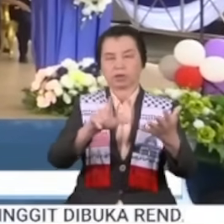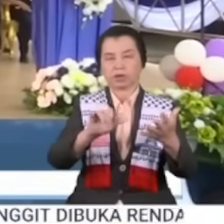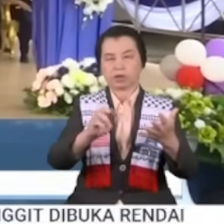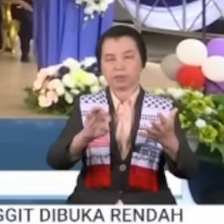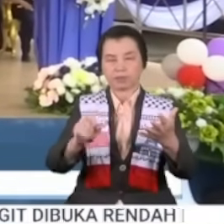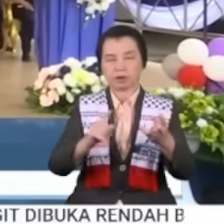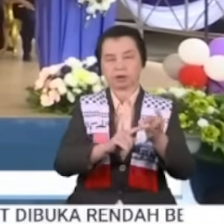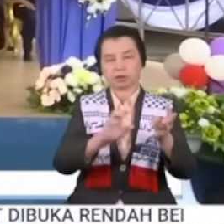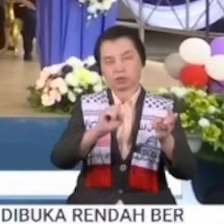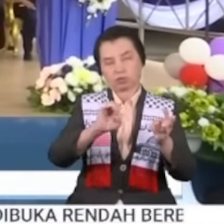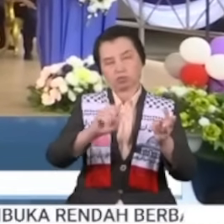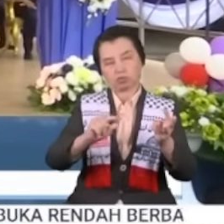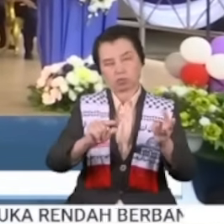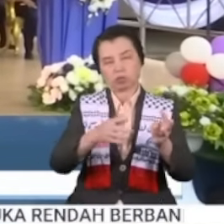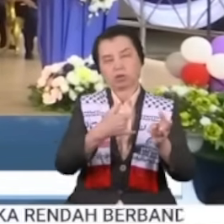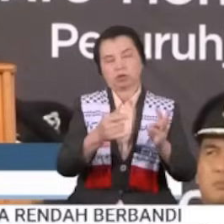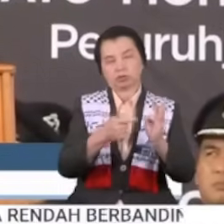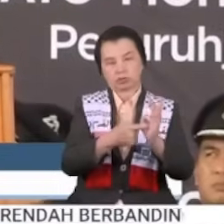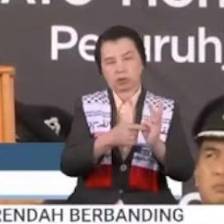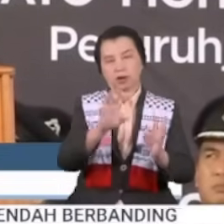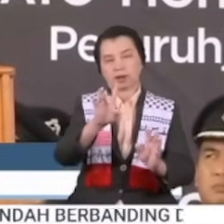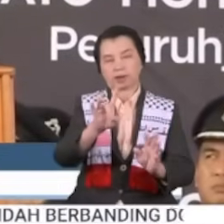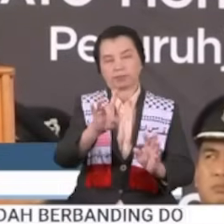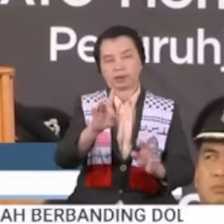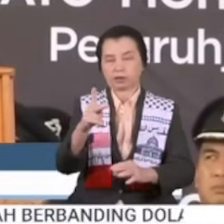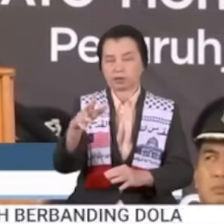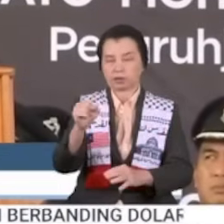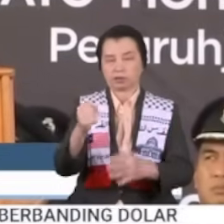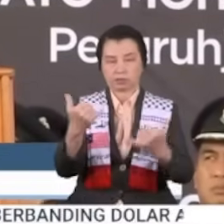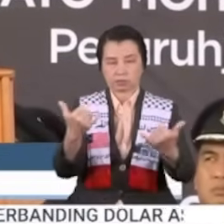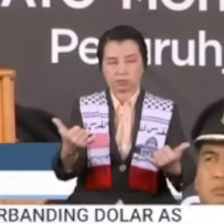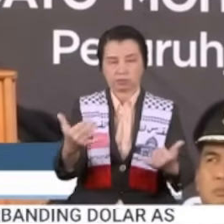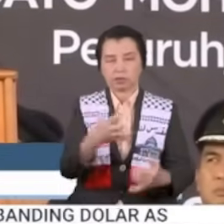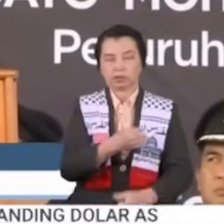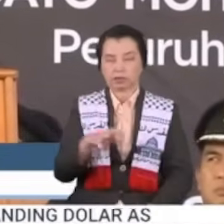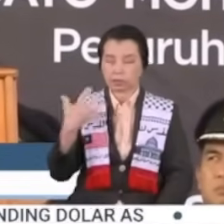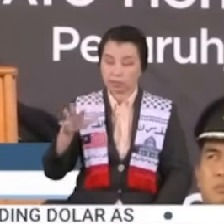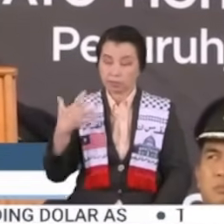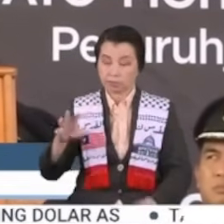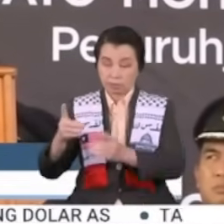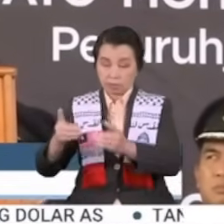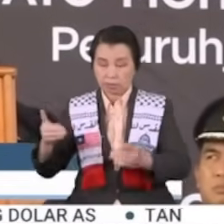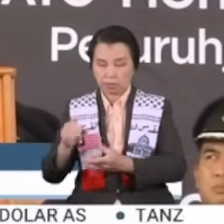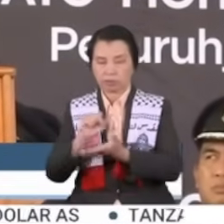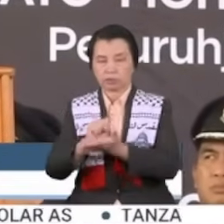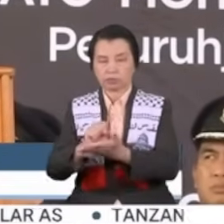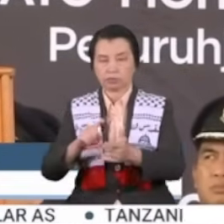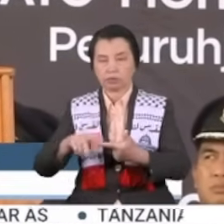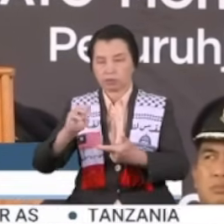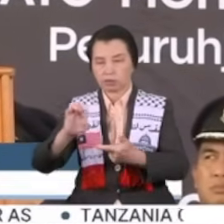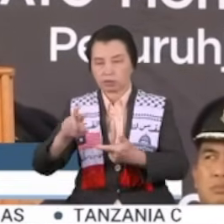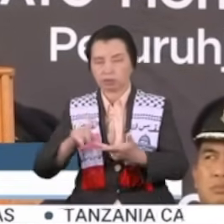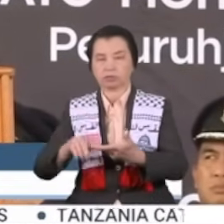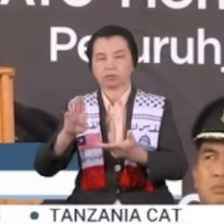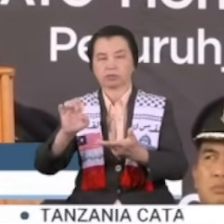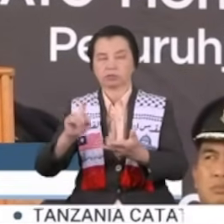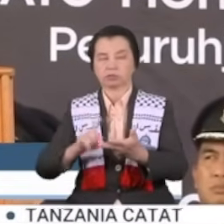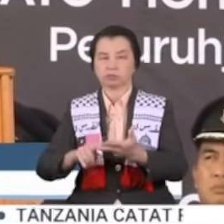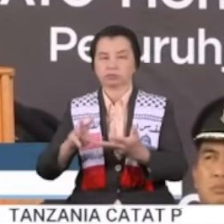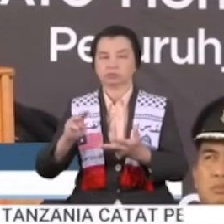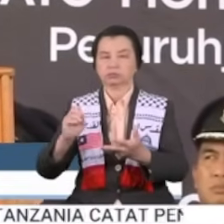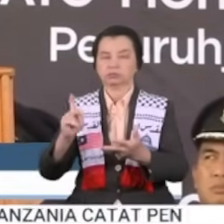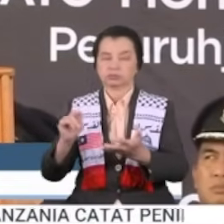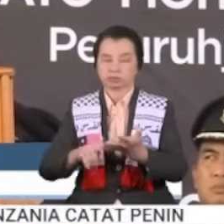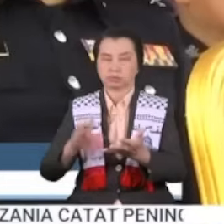juga daerah song yang hanya mencatat kes jenayah setakat ini manakala 15 Daerah seperti diibu meradong bau mukah dan